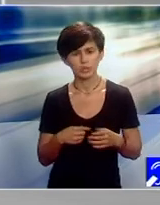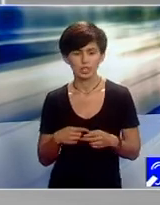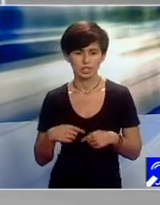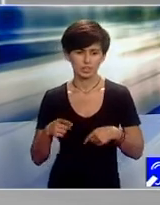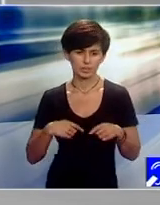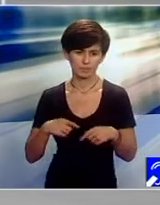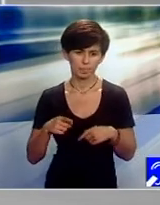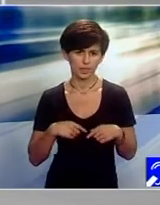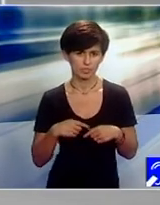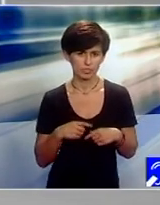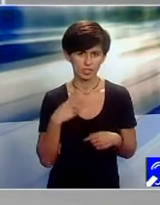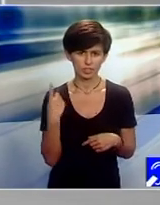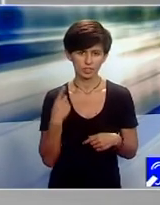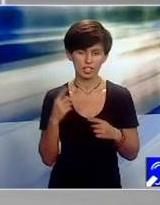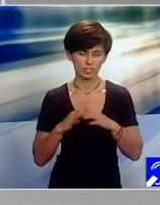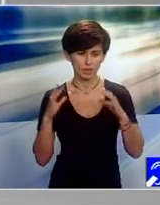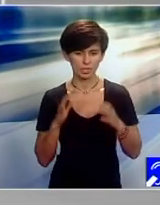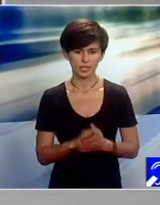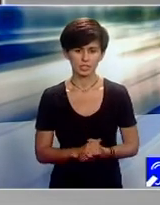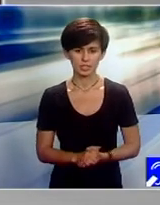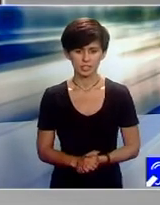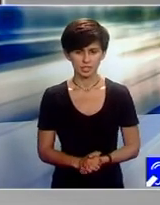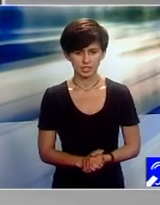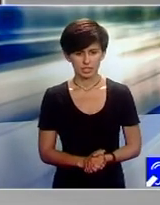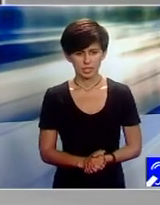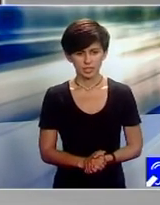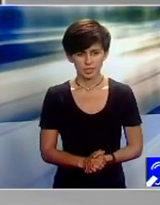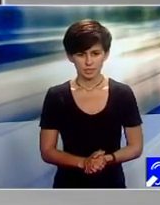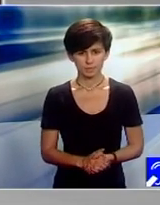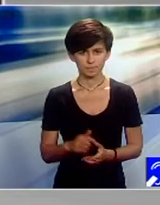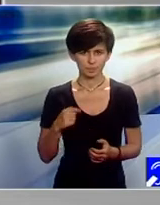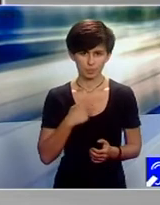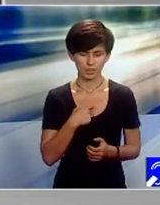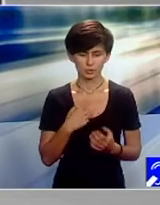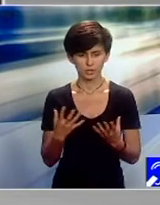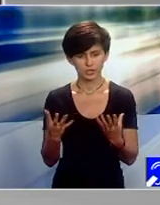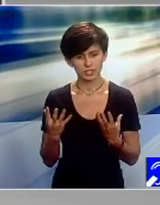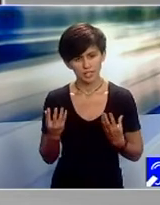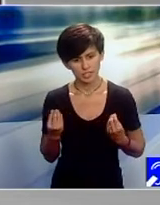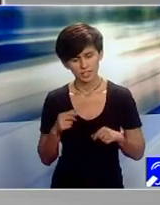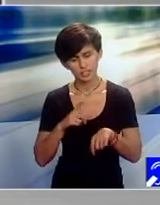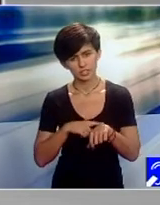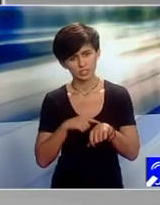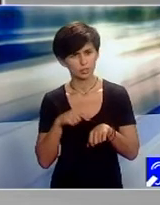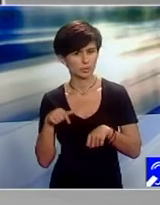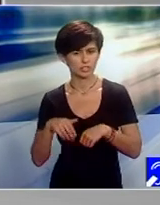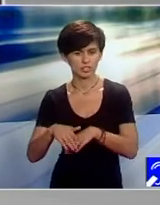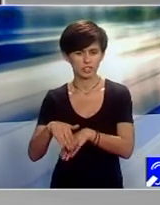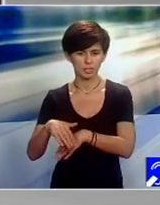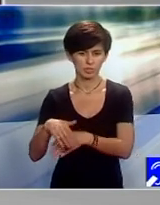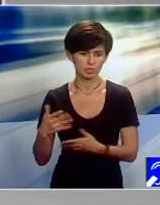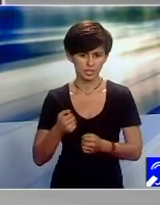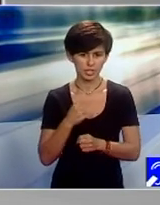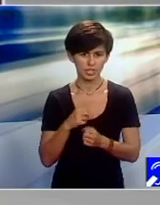marile orașe. Ați reușit să atrageți în timp prin marșurile acestea pe care le organizați cu